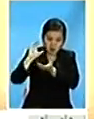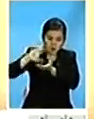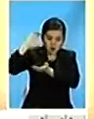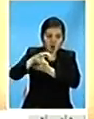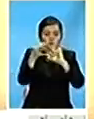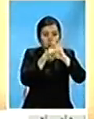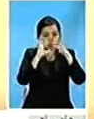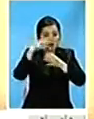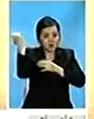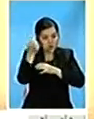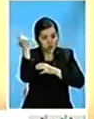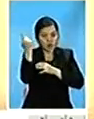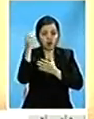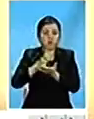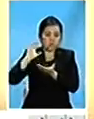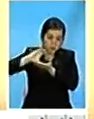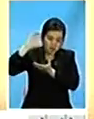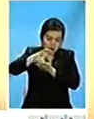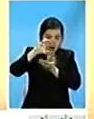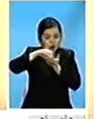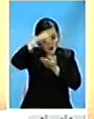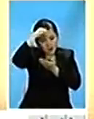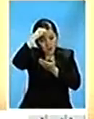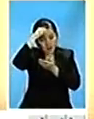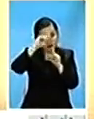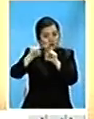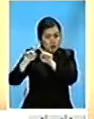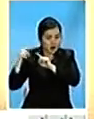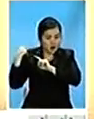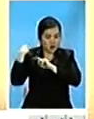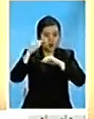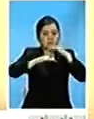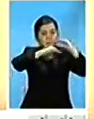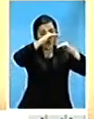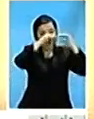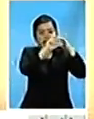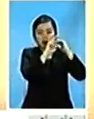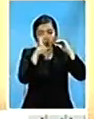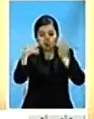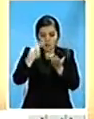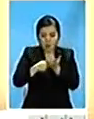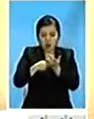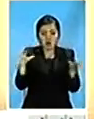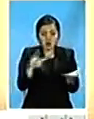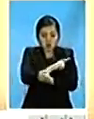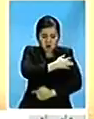าการพัฒนาด้านการศึกษาและการพัฒนาระบบหลักประกันสุขภาพ